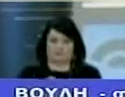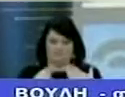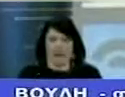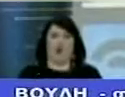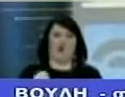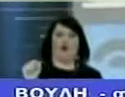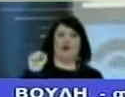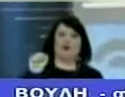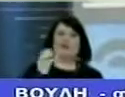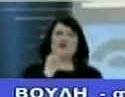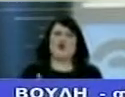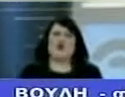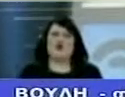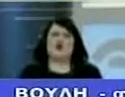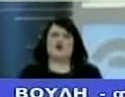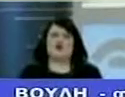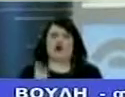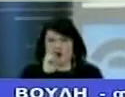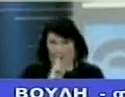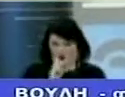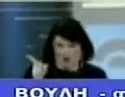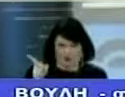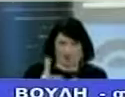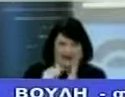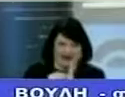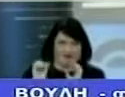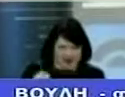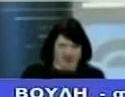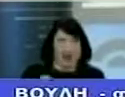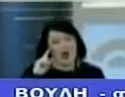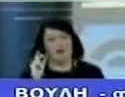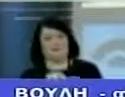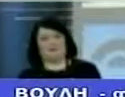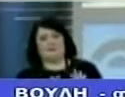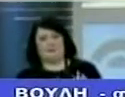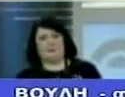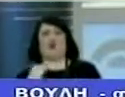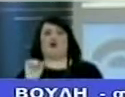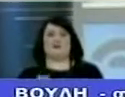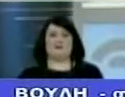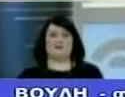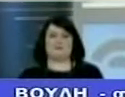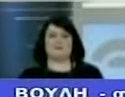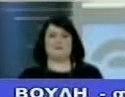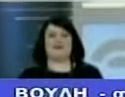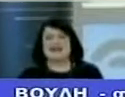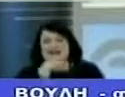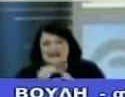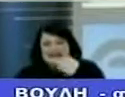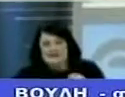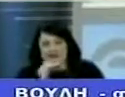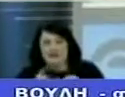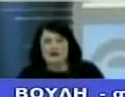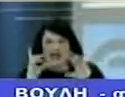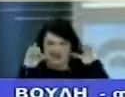έκαναν επειδή άκουσαν την ρωσική πρεσβεία. Θα συμβούλευα κάποια στελέχη της